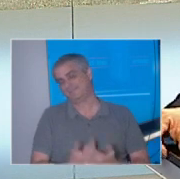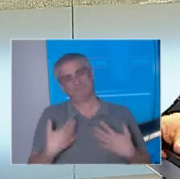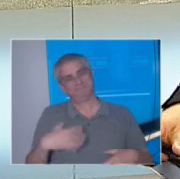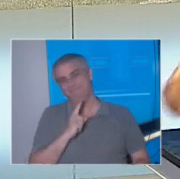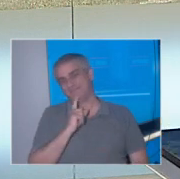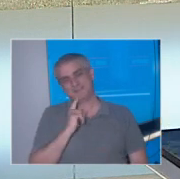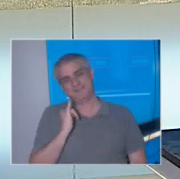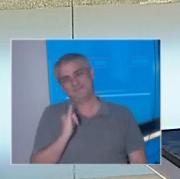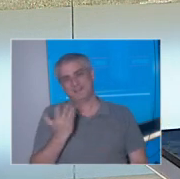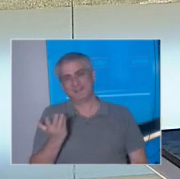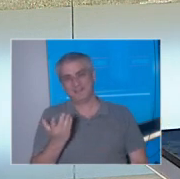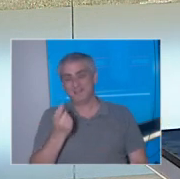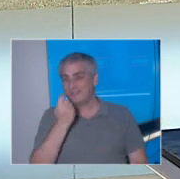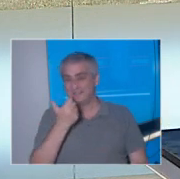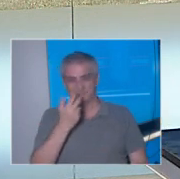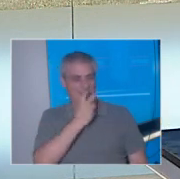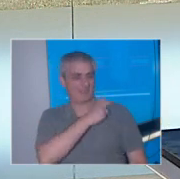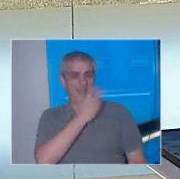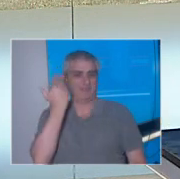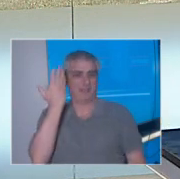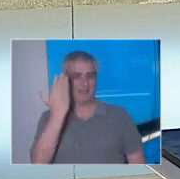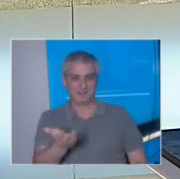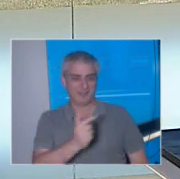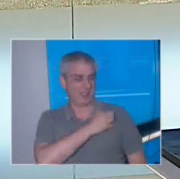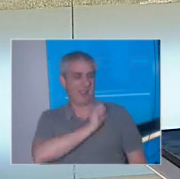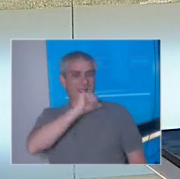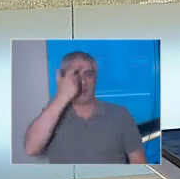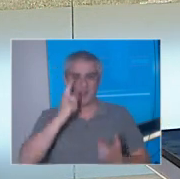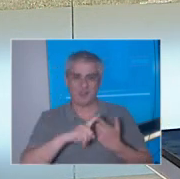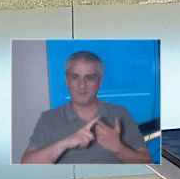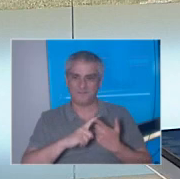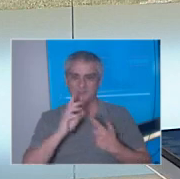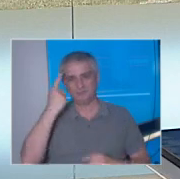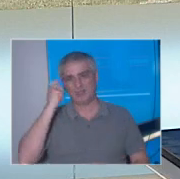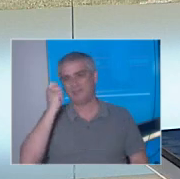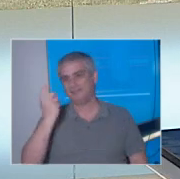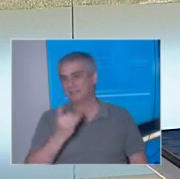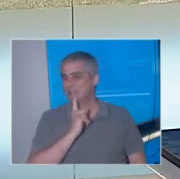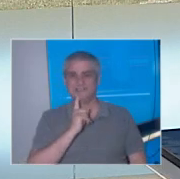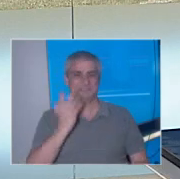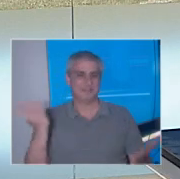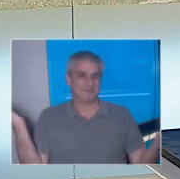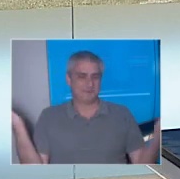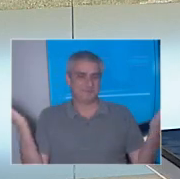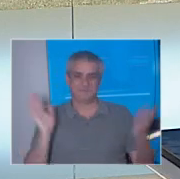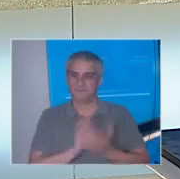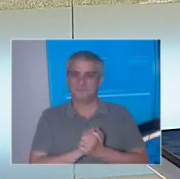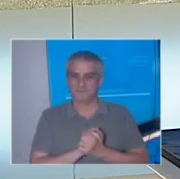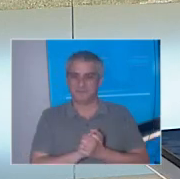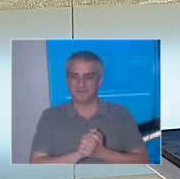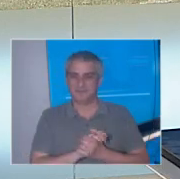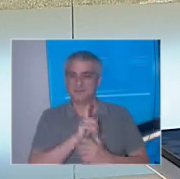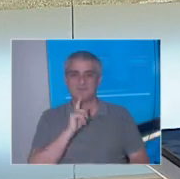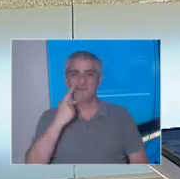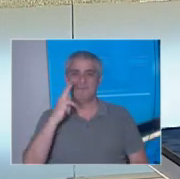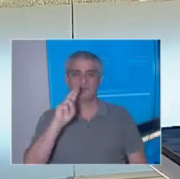איזו אימא, איזו אימא. כמעט הרמטכ"ל לשעבר. כן. אלוף. יש לך שכל. איזו אימא. באמת, קוראים לי אימא פרומה